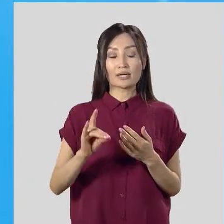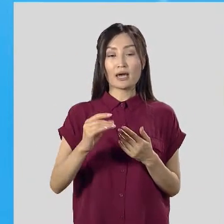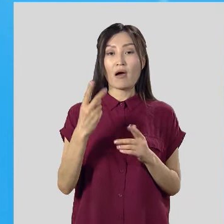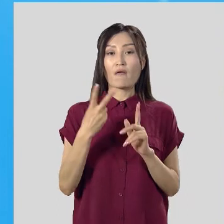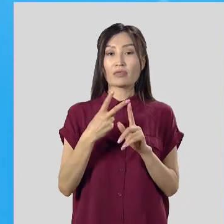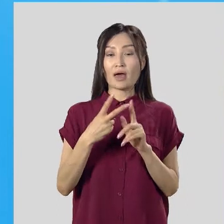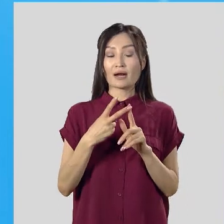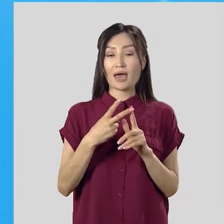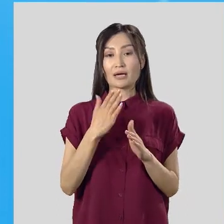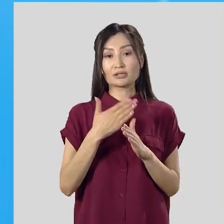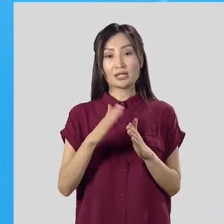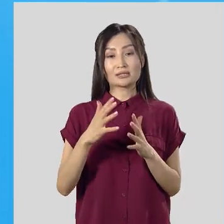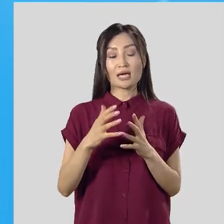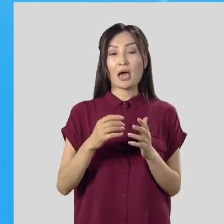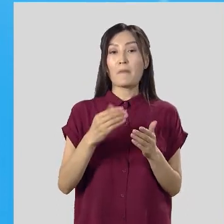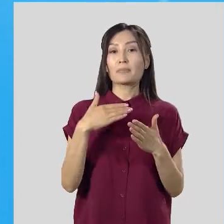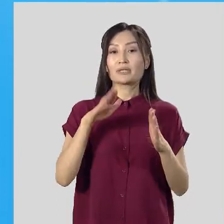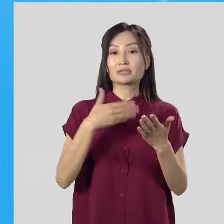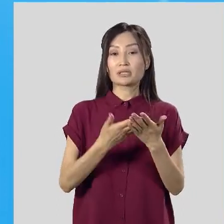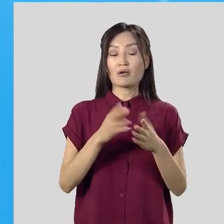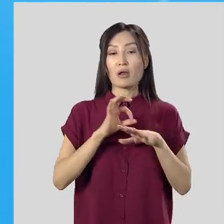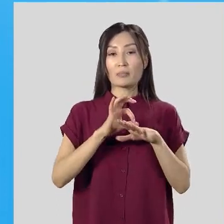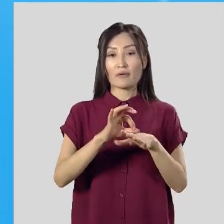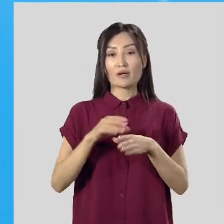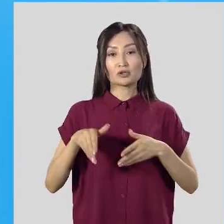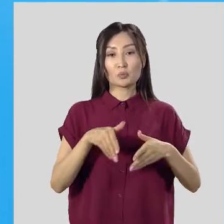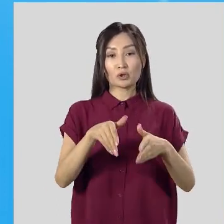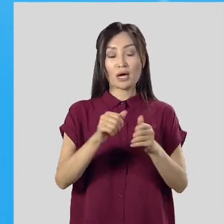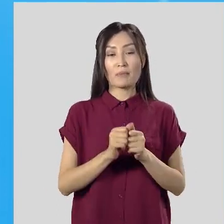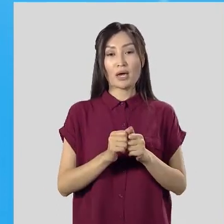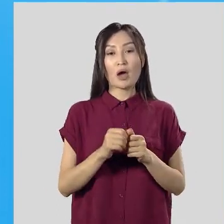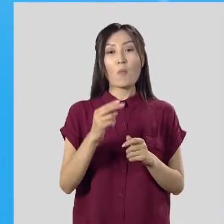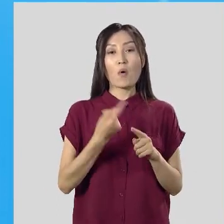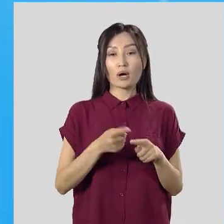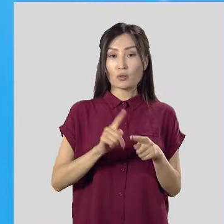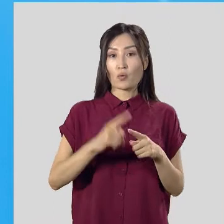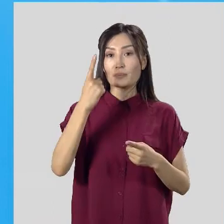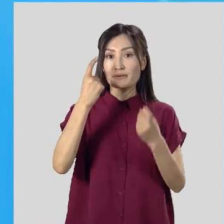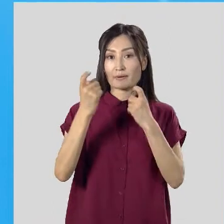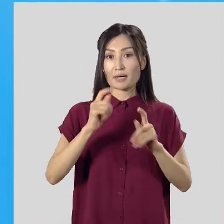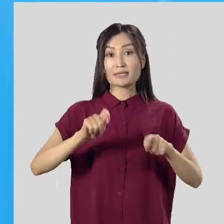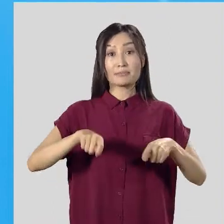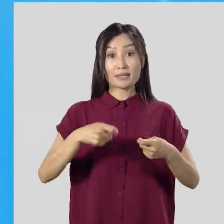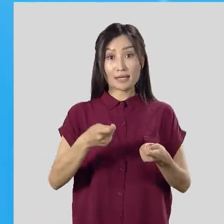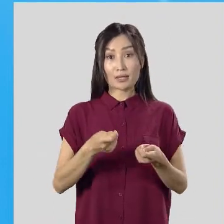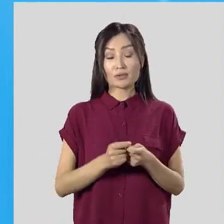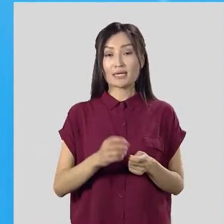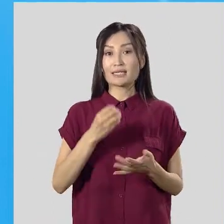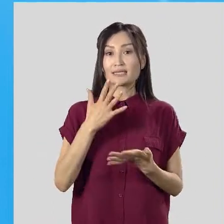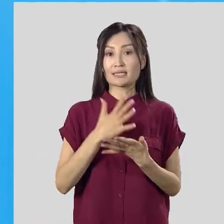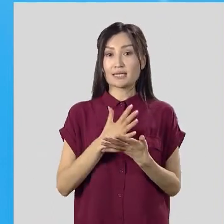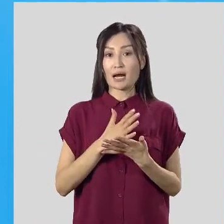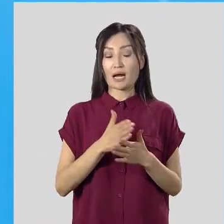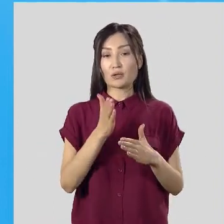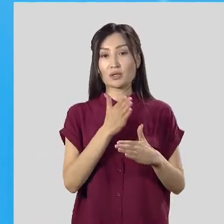Вторая часть анализатора представлена проводящими путями, по которым информация передается в